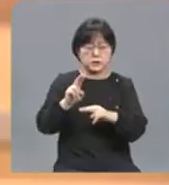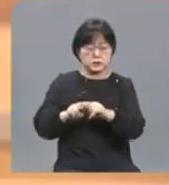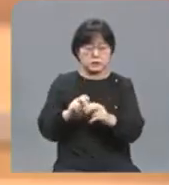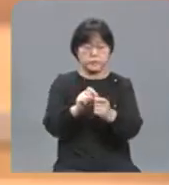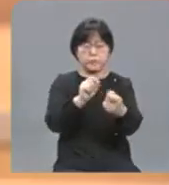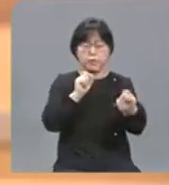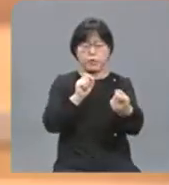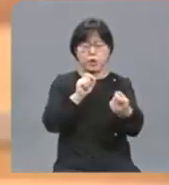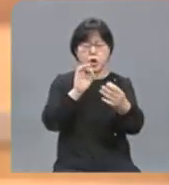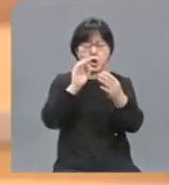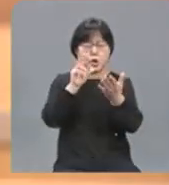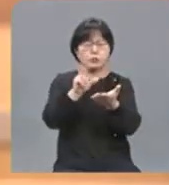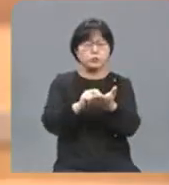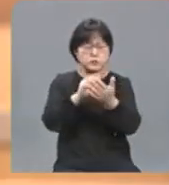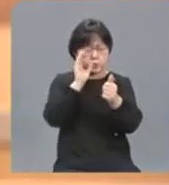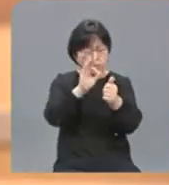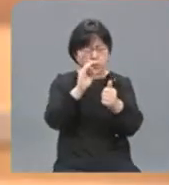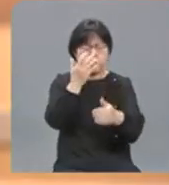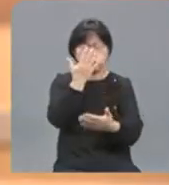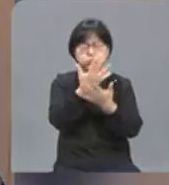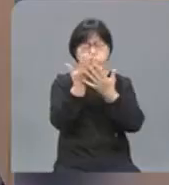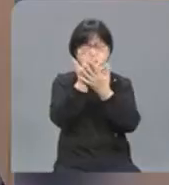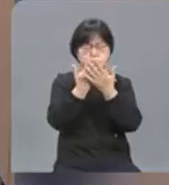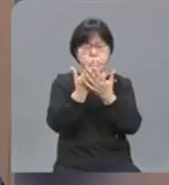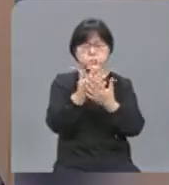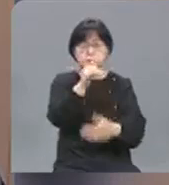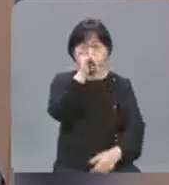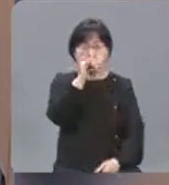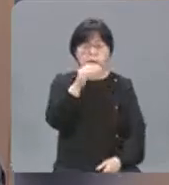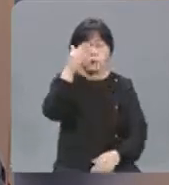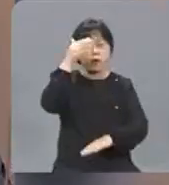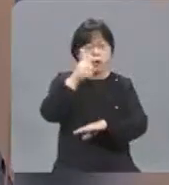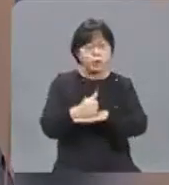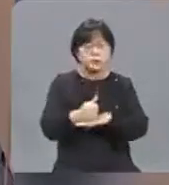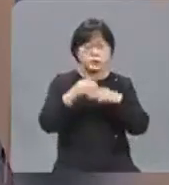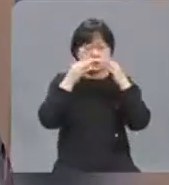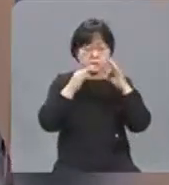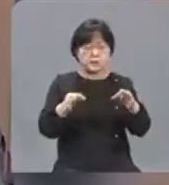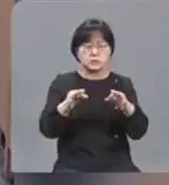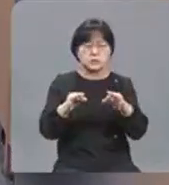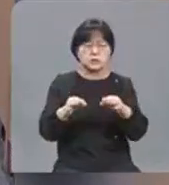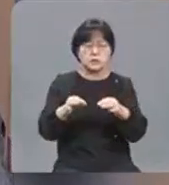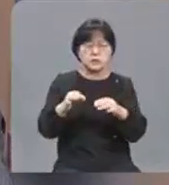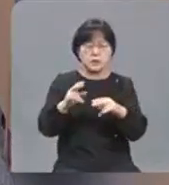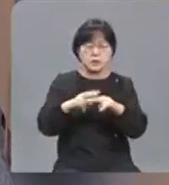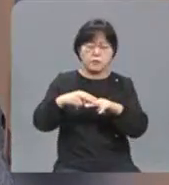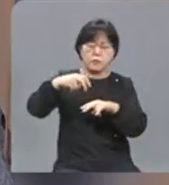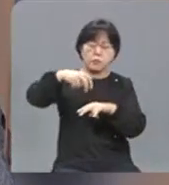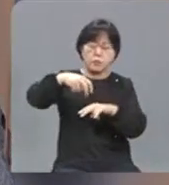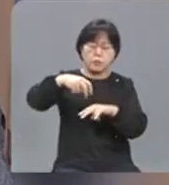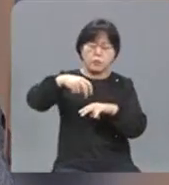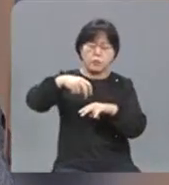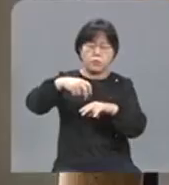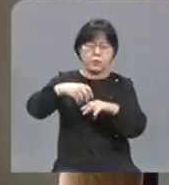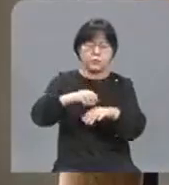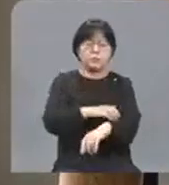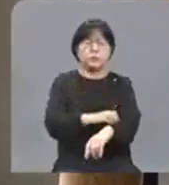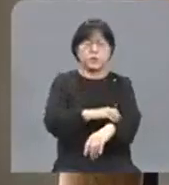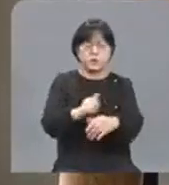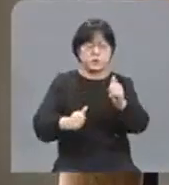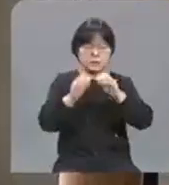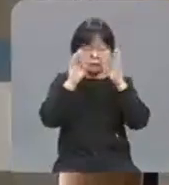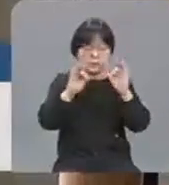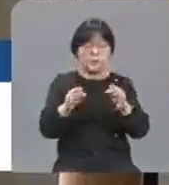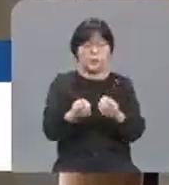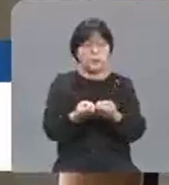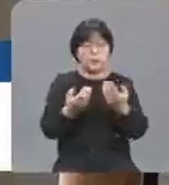멀어 문제를 제대로 풀기 어려웠던 겁니다 결 는 반쯤 일어선 채 시험을 봐야 했습니다 어쩔 수